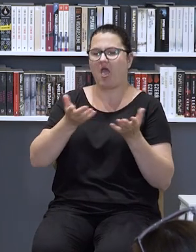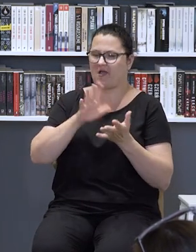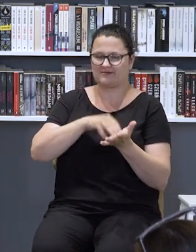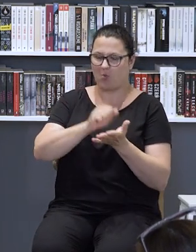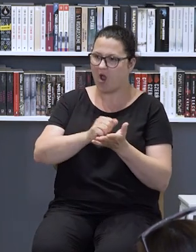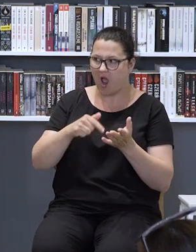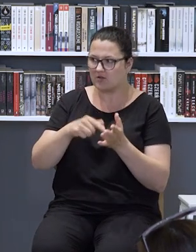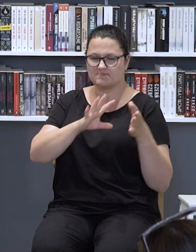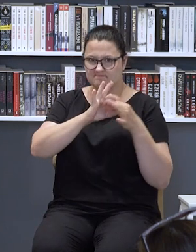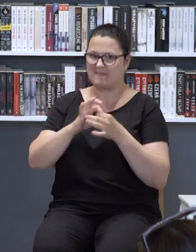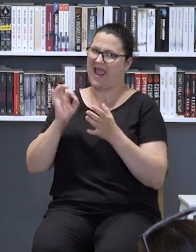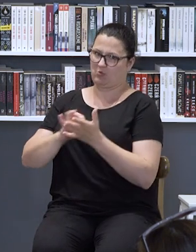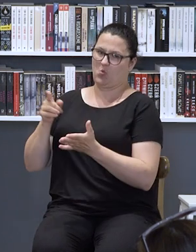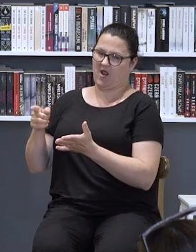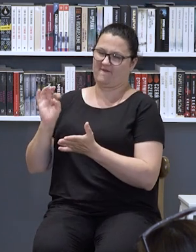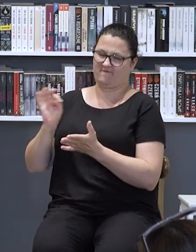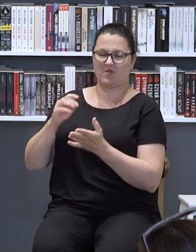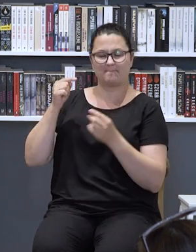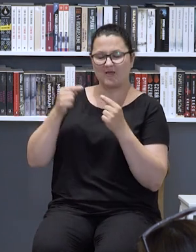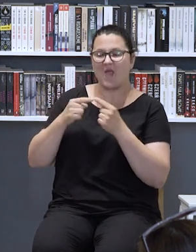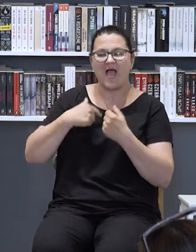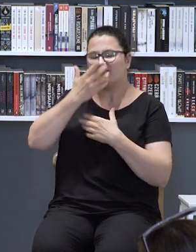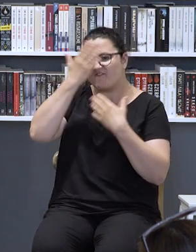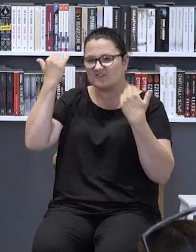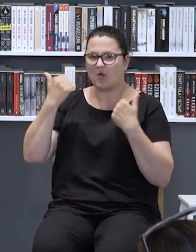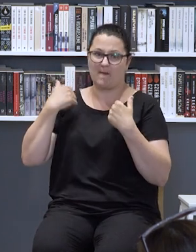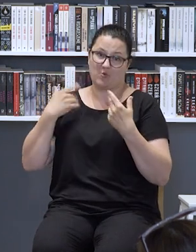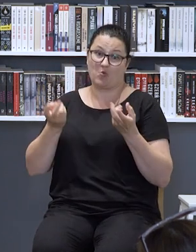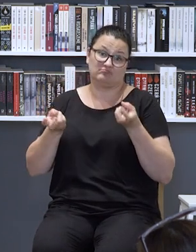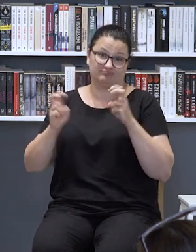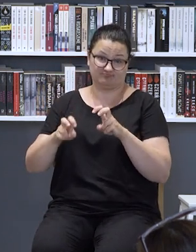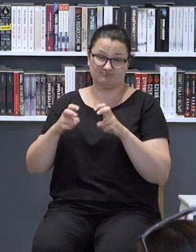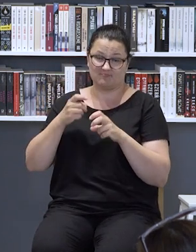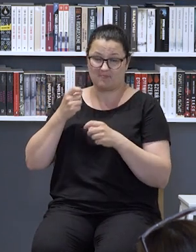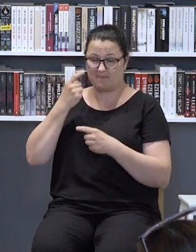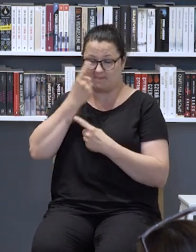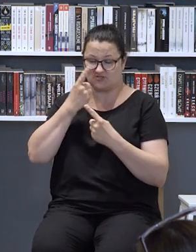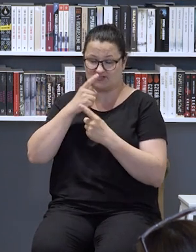świetnie spina, no ale przecież nie wiedziałeś, że to tak będzie, kiedy wymyślałaś tę fabułę.